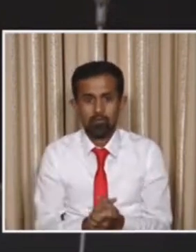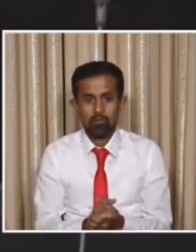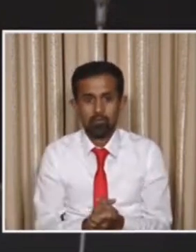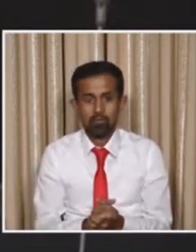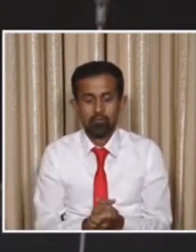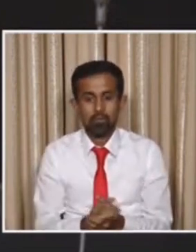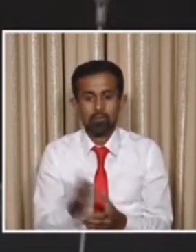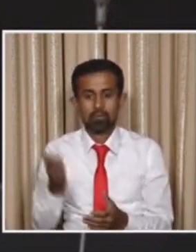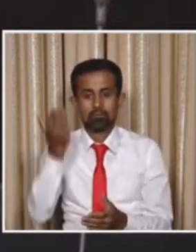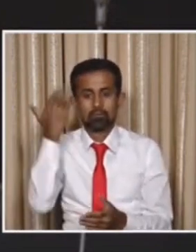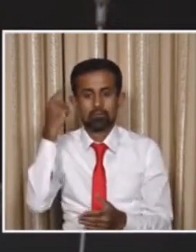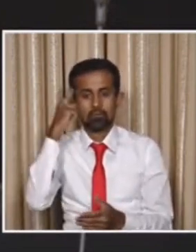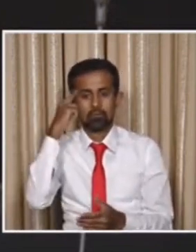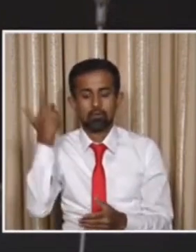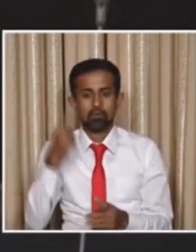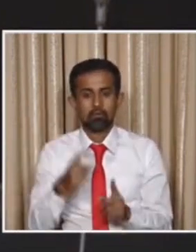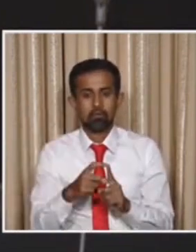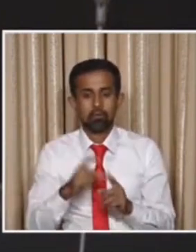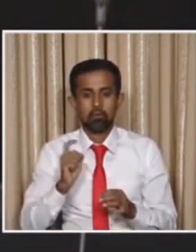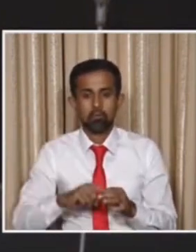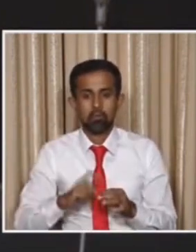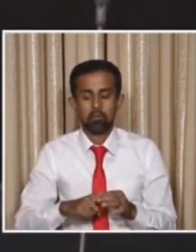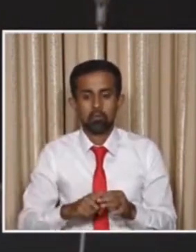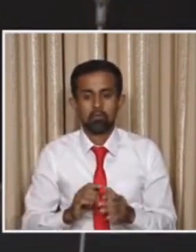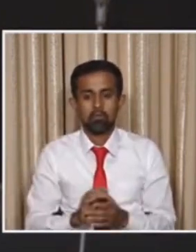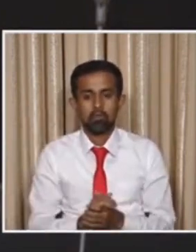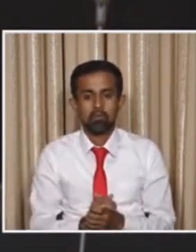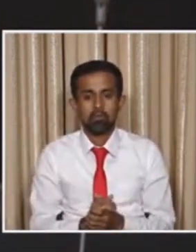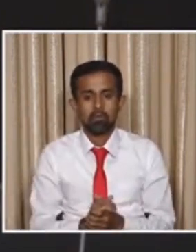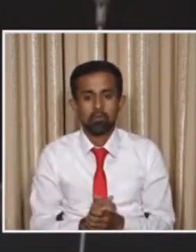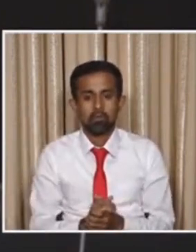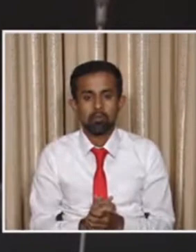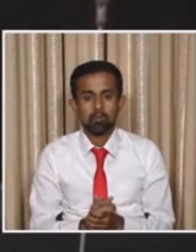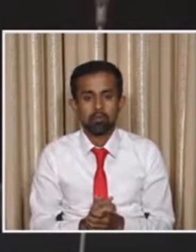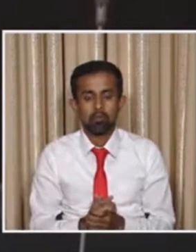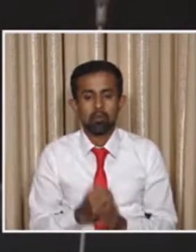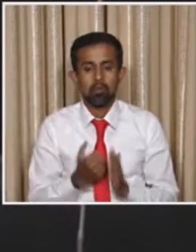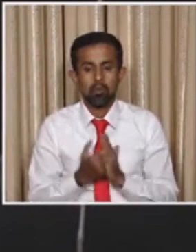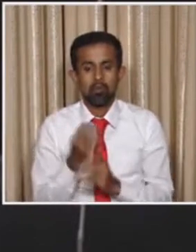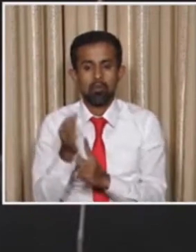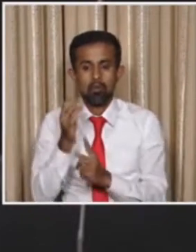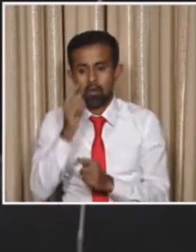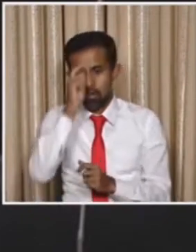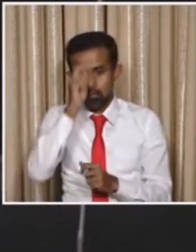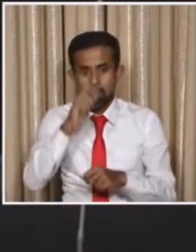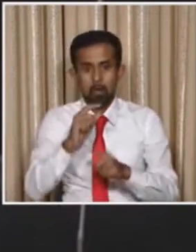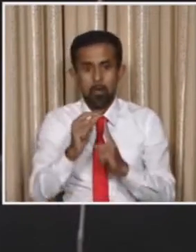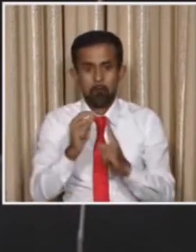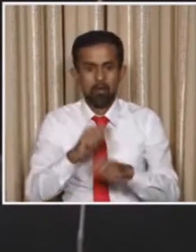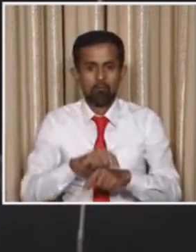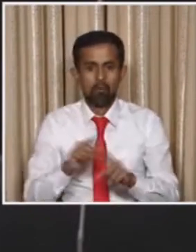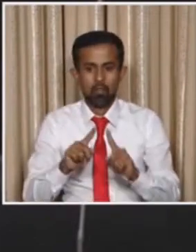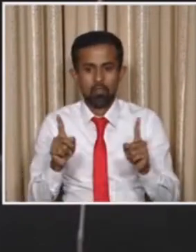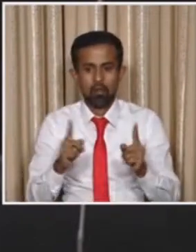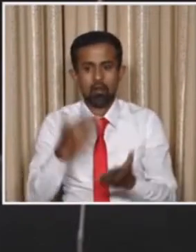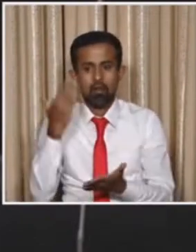නොසිදුණු බරපතල තත්ත්වය I just request you to suspend sitting for 10 minutes.